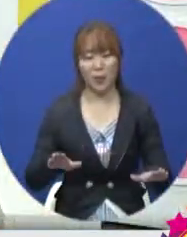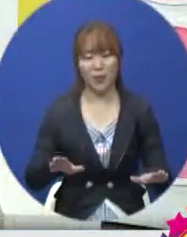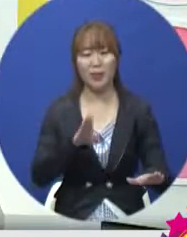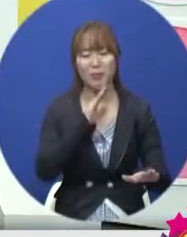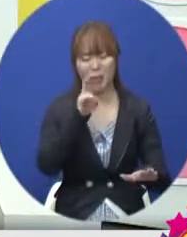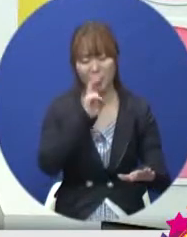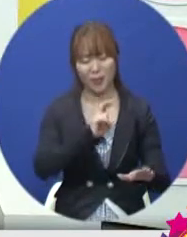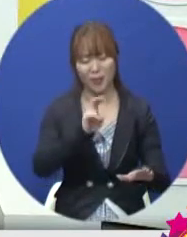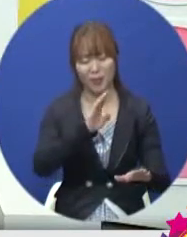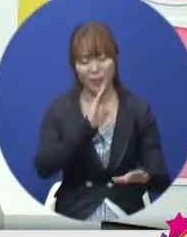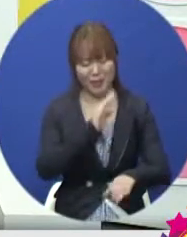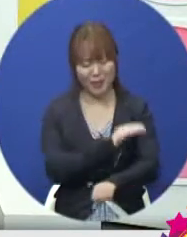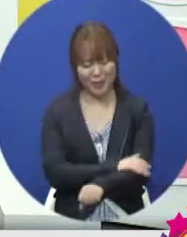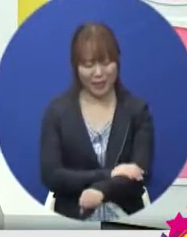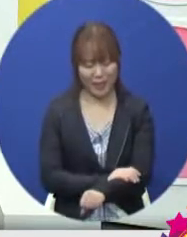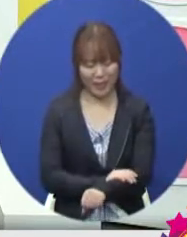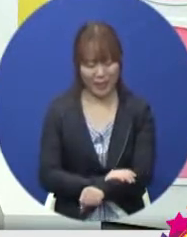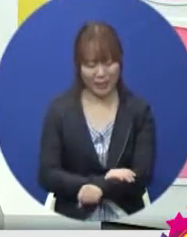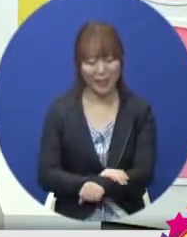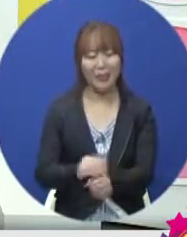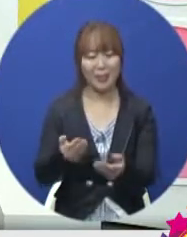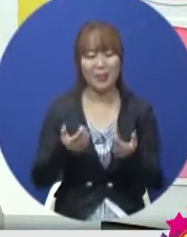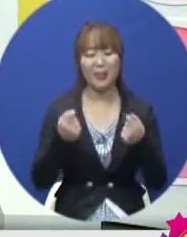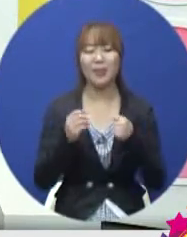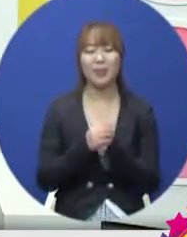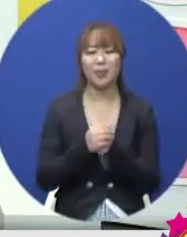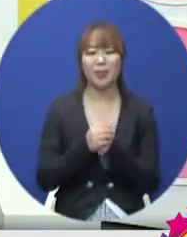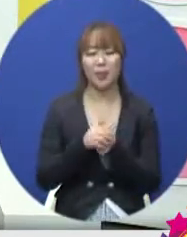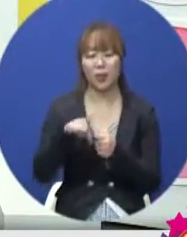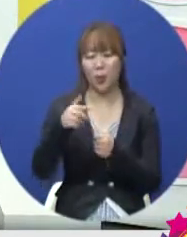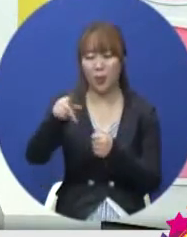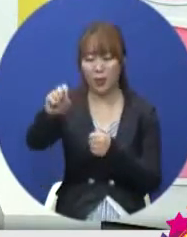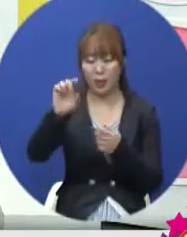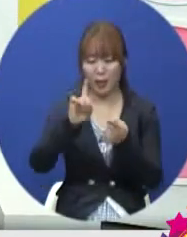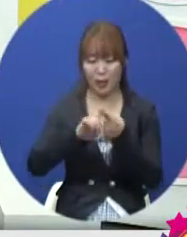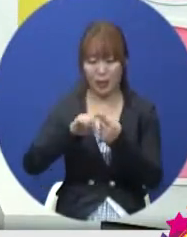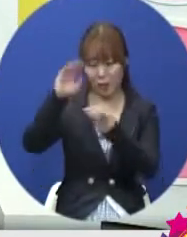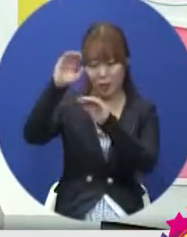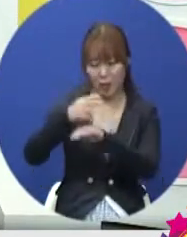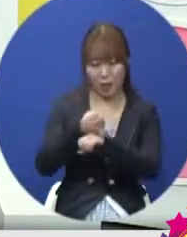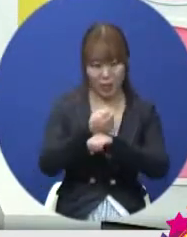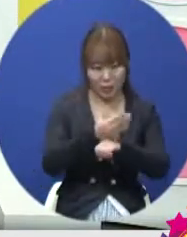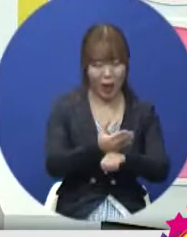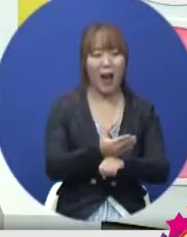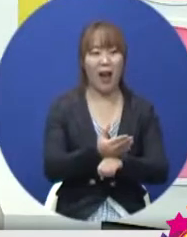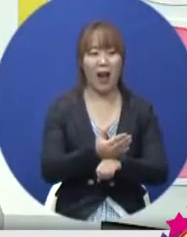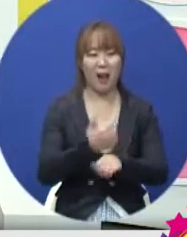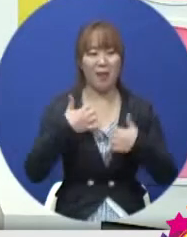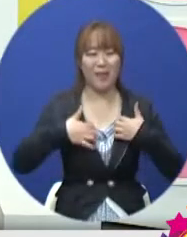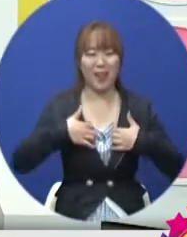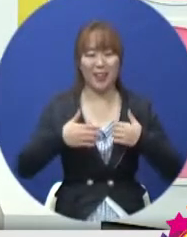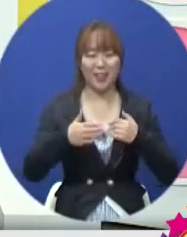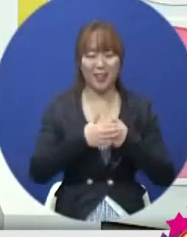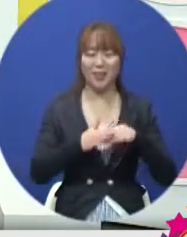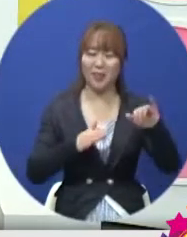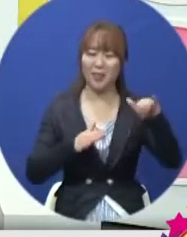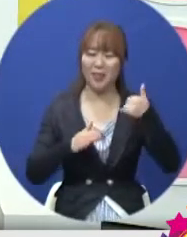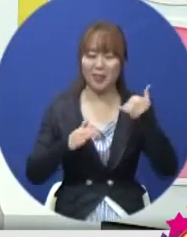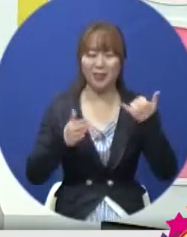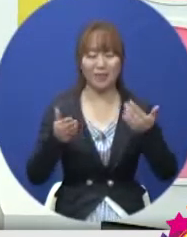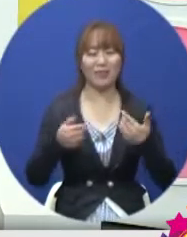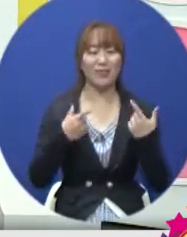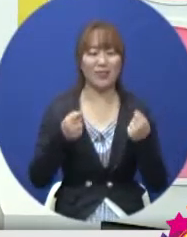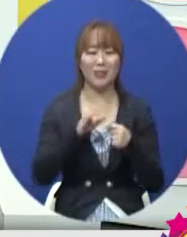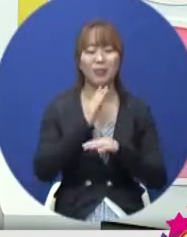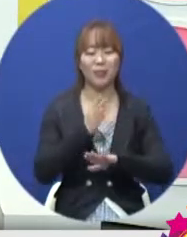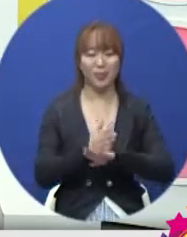역시 노래 너무 잘해주셨습니다. 저희가 아까 고창에 관한 소식을 전해드리니까 네. 네. 또 반가우셔가지고 이렇게 전화주셨는데